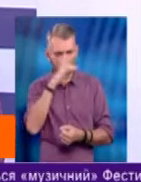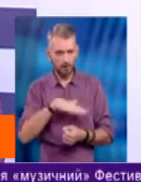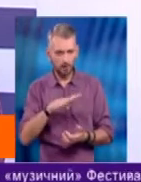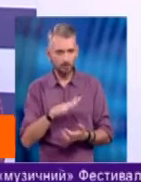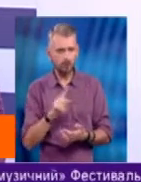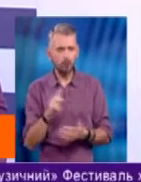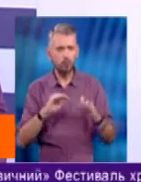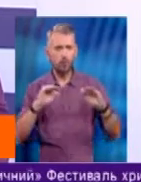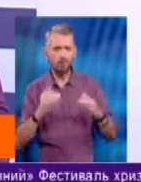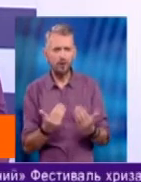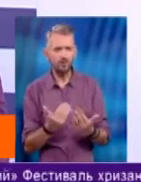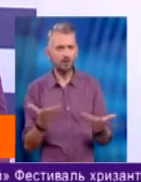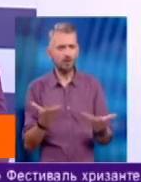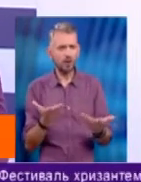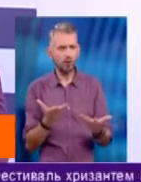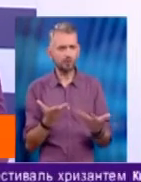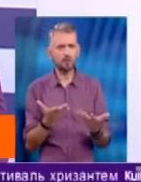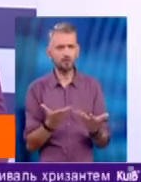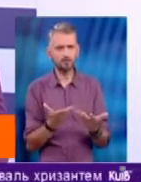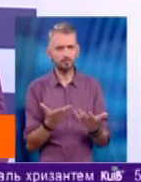щоб обмежити якимось чином, скажімо так,